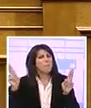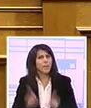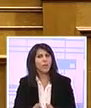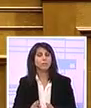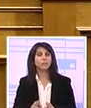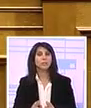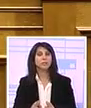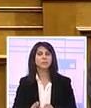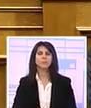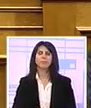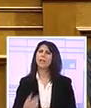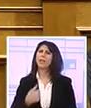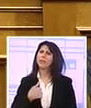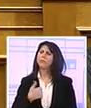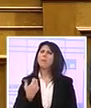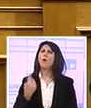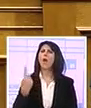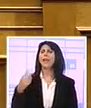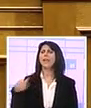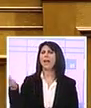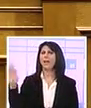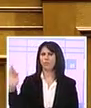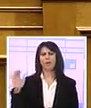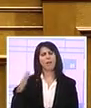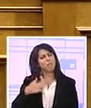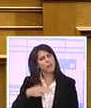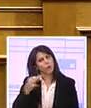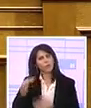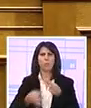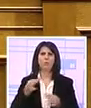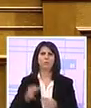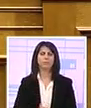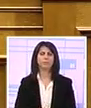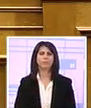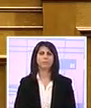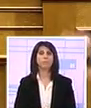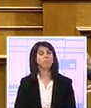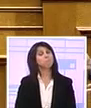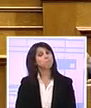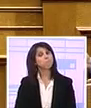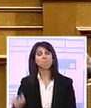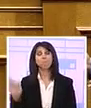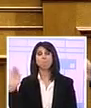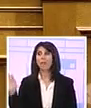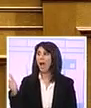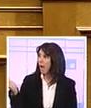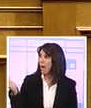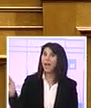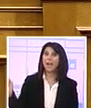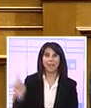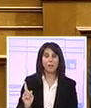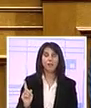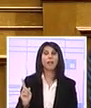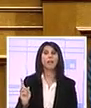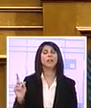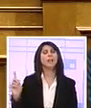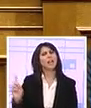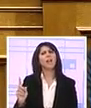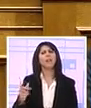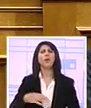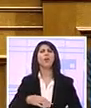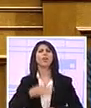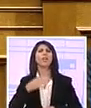Αλλά έχω ένα ερώτημα το οποίο θέλω να το καταθέσω σε όσους, μόνο ο κ. Παπουτσής είναι στα κυβερνητικά έδρανα, δεν πειράζει,